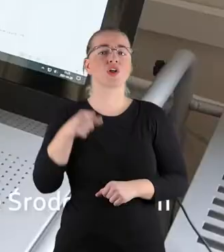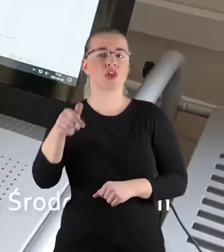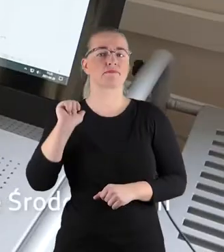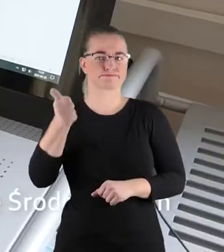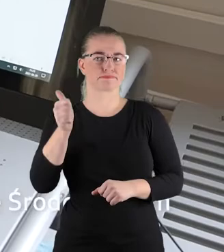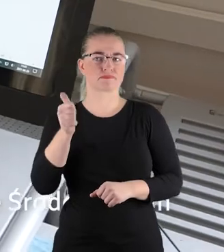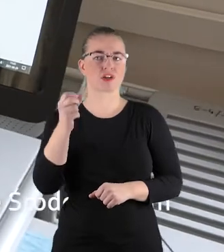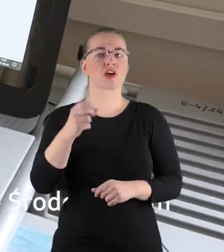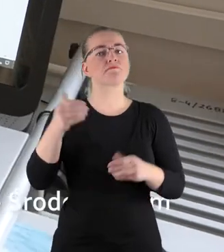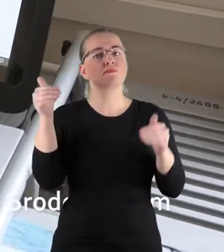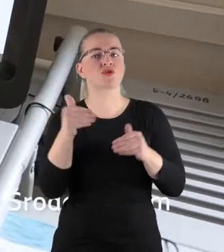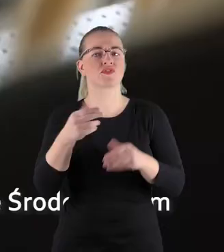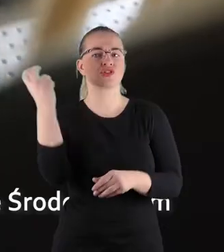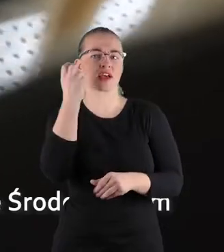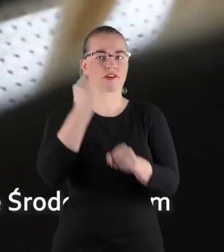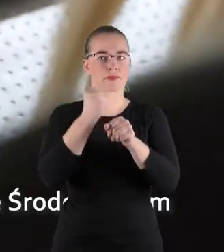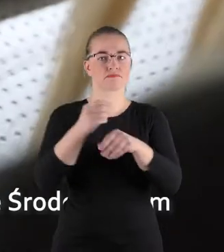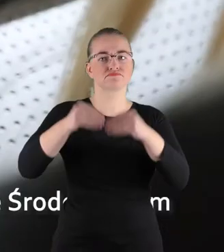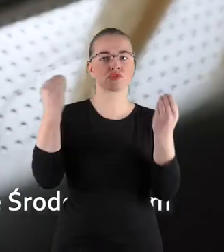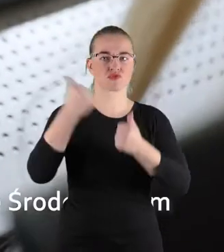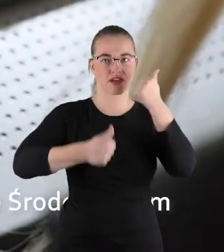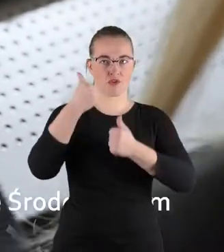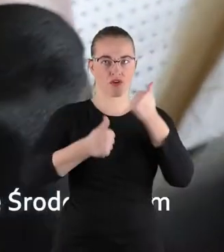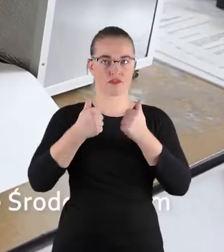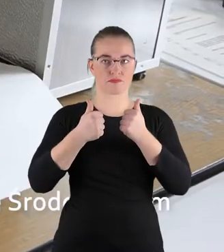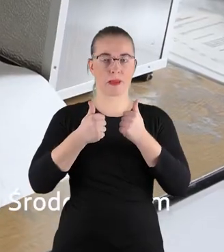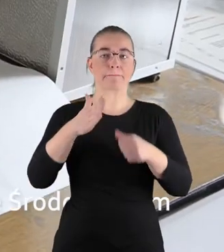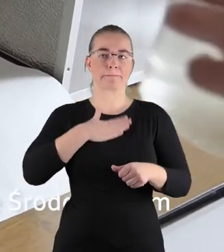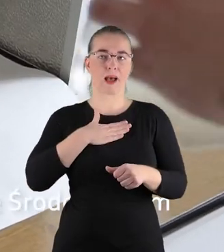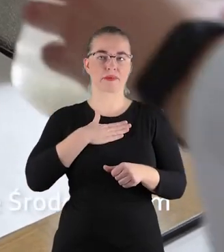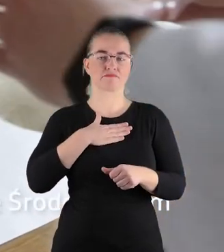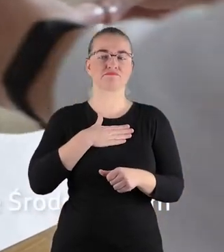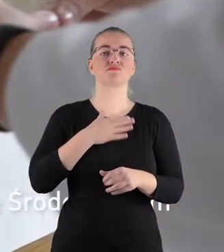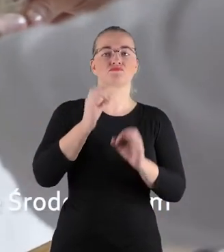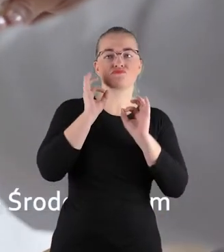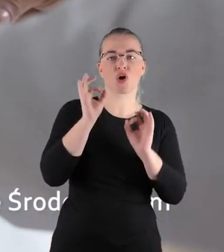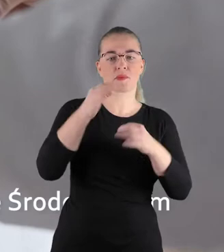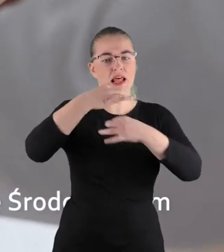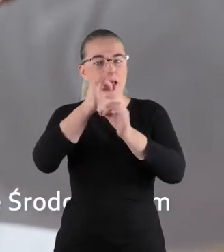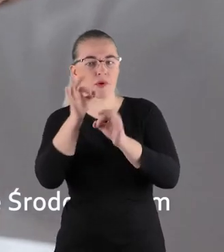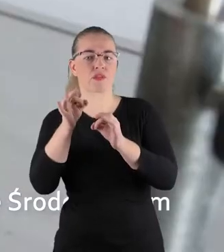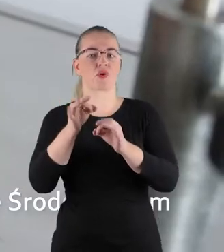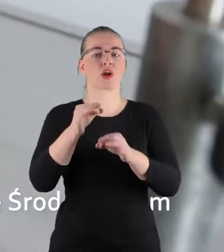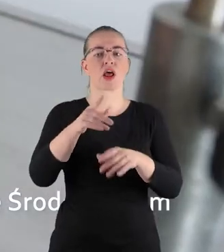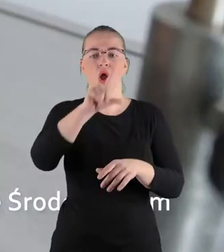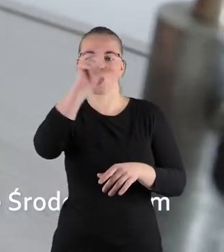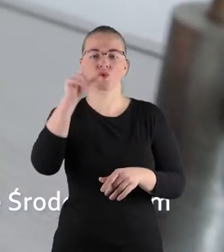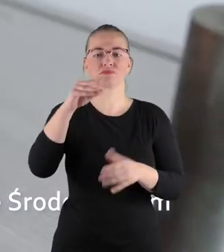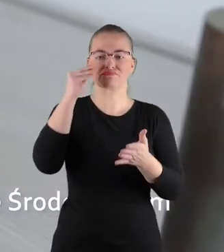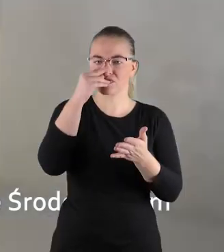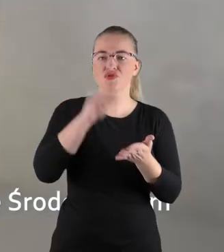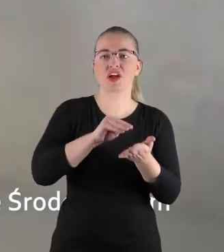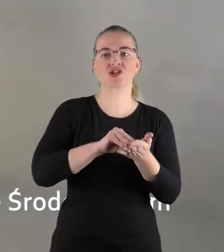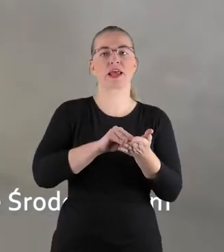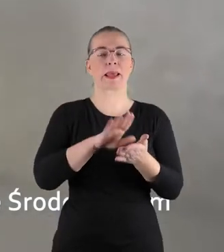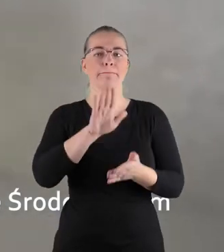na ciekawą pracę i Twój rozwój zawodowy. Do dyspozycji mamy nowoczesne zaplecze laboratoryjne i doświadczonych ludzi z pasją, a zajęcia odbywają